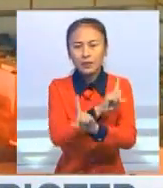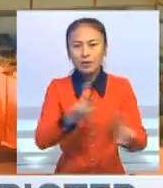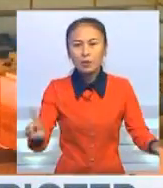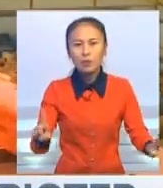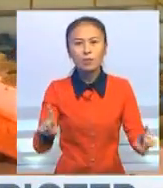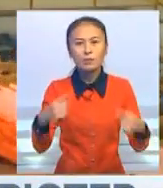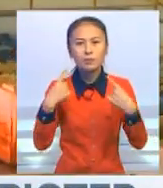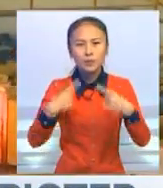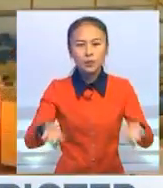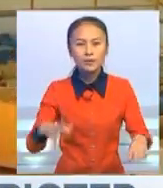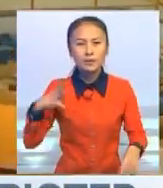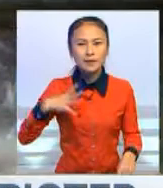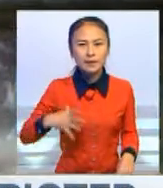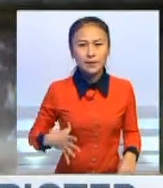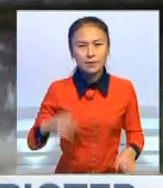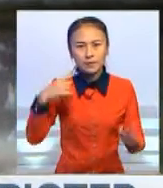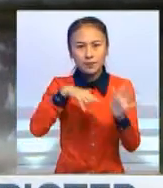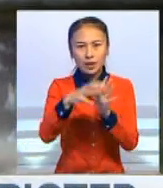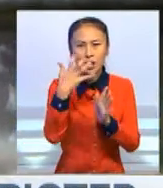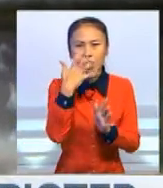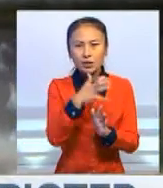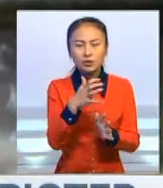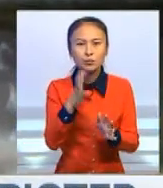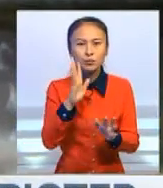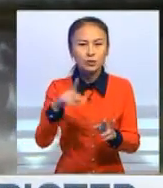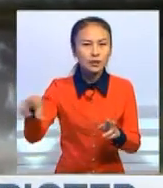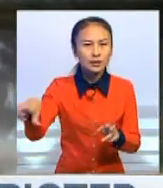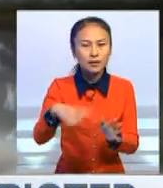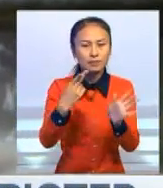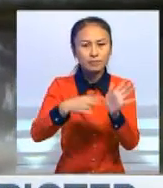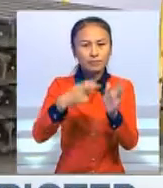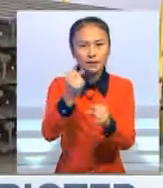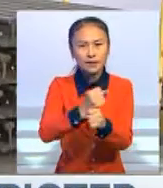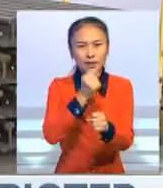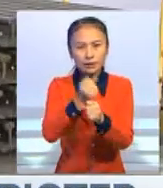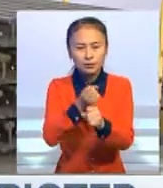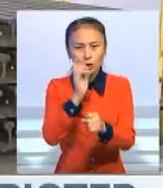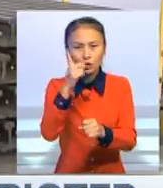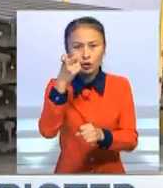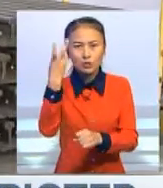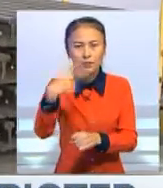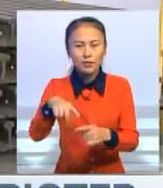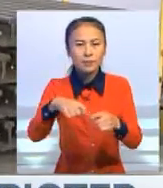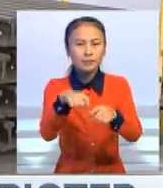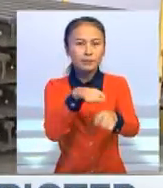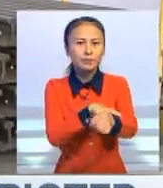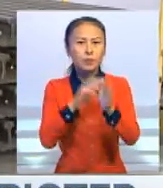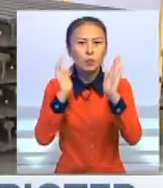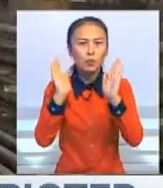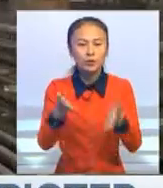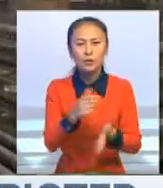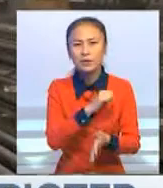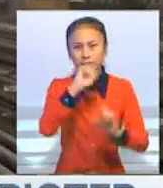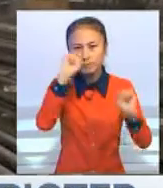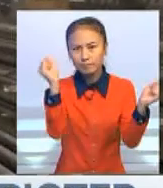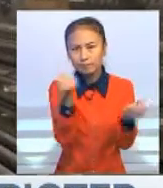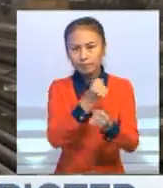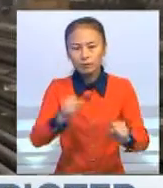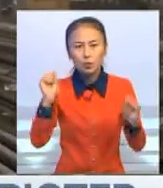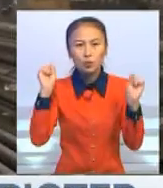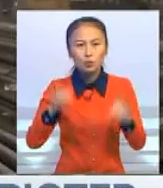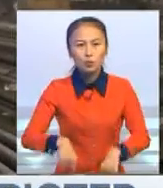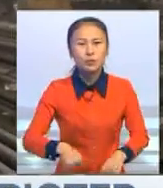инновациялық термотөзімді жоғары сапалы рельс шығарады. Ұзындығы 120 метр болатын рельстер жоғары жылдамдыққа